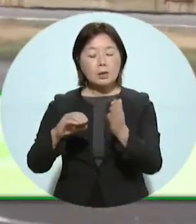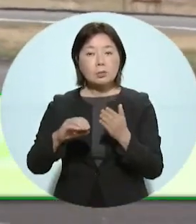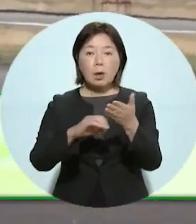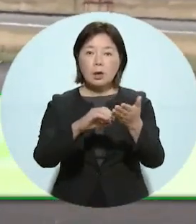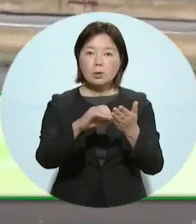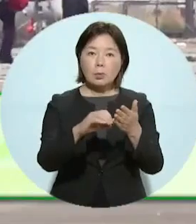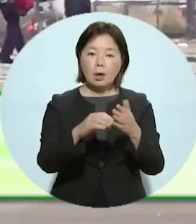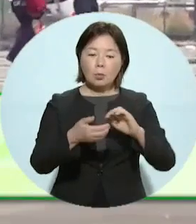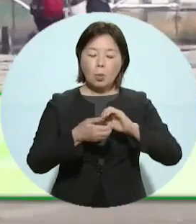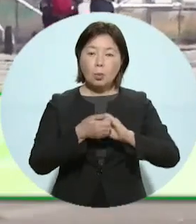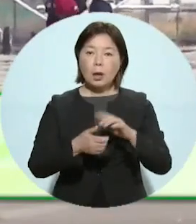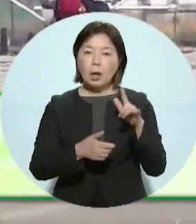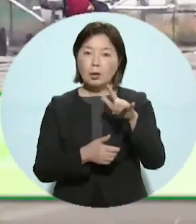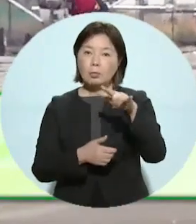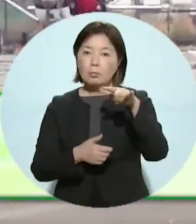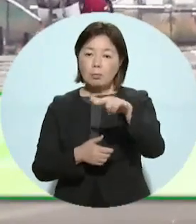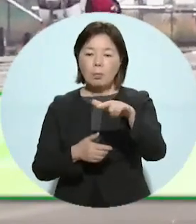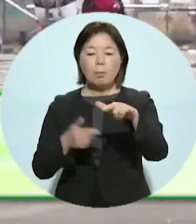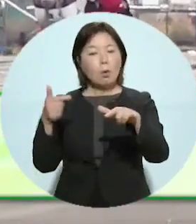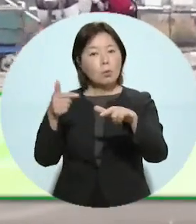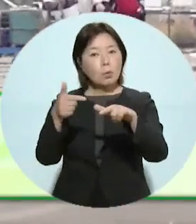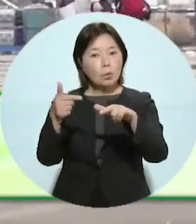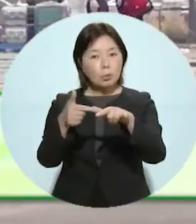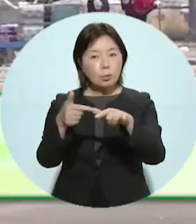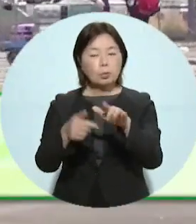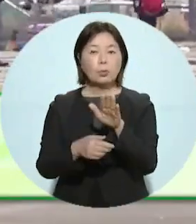定期旅客便にも供給されます。